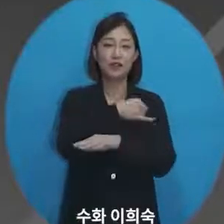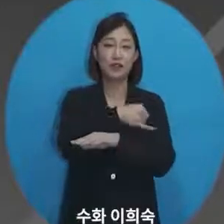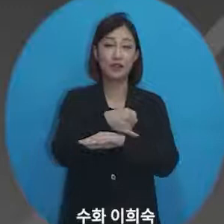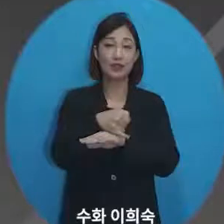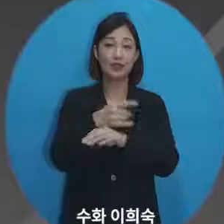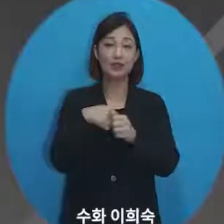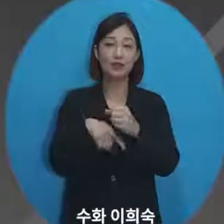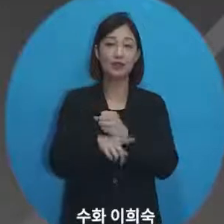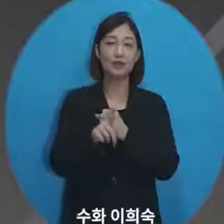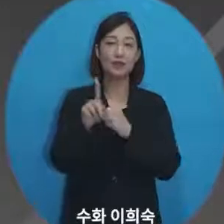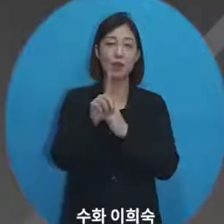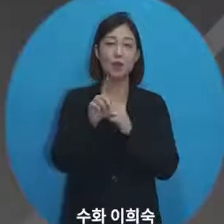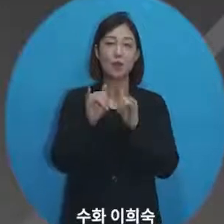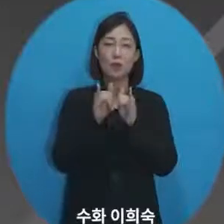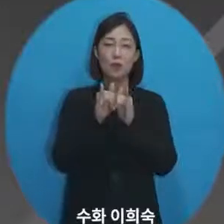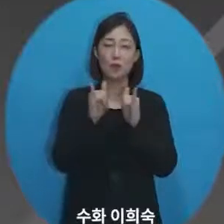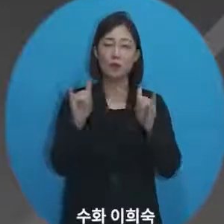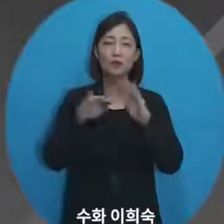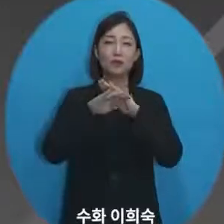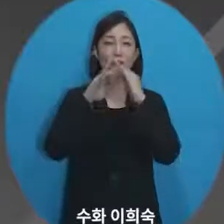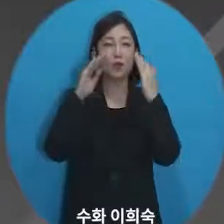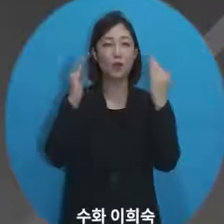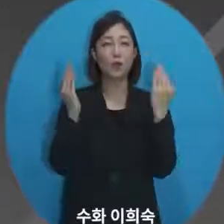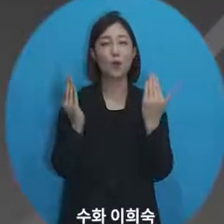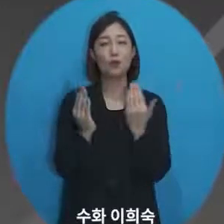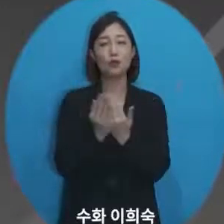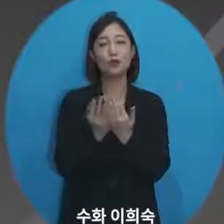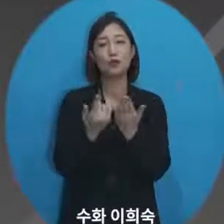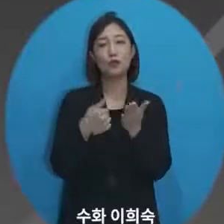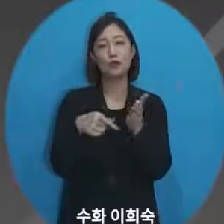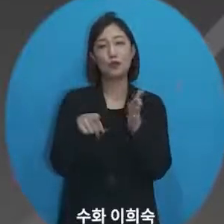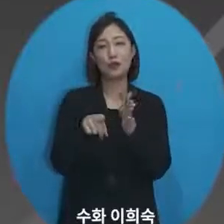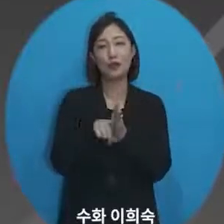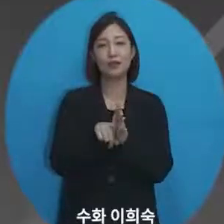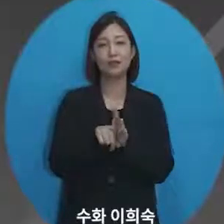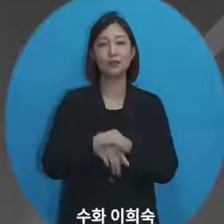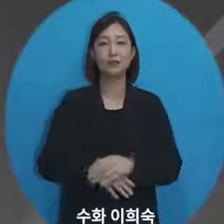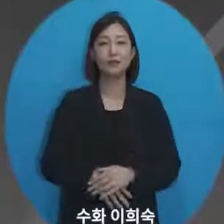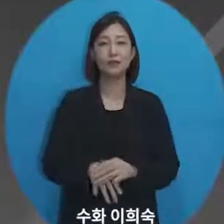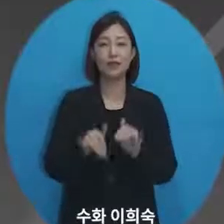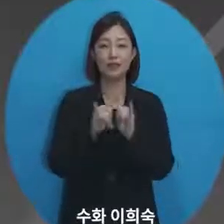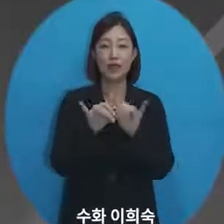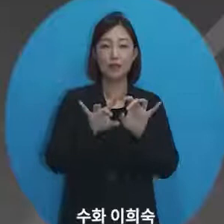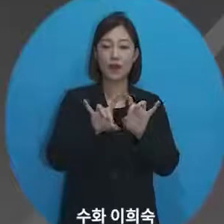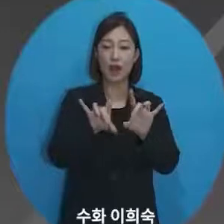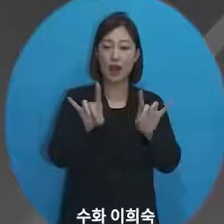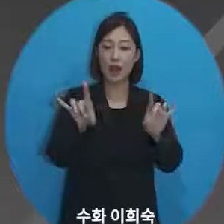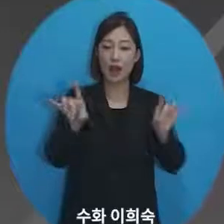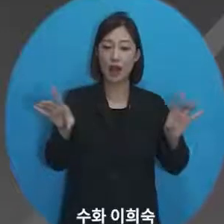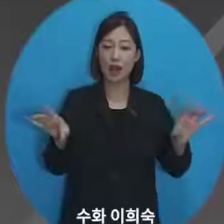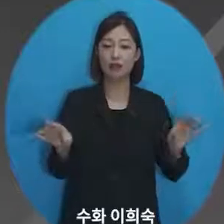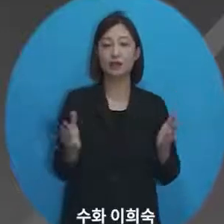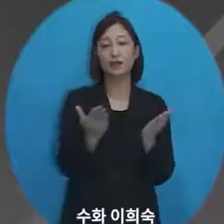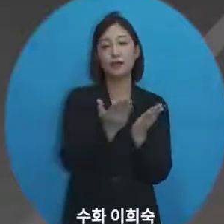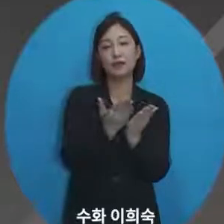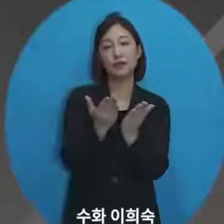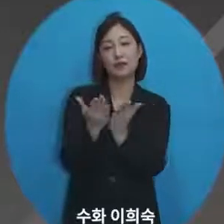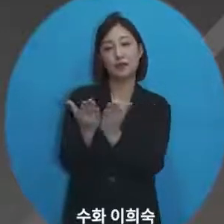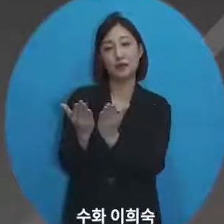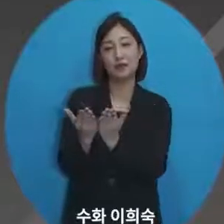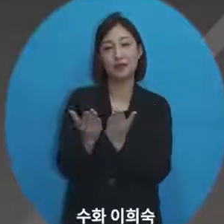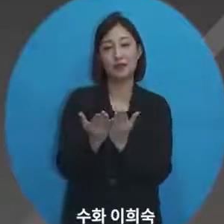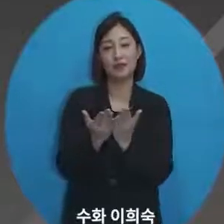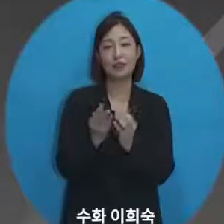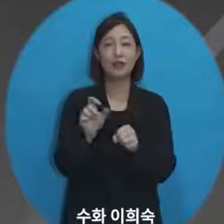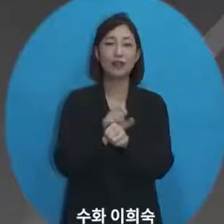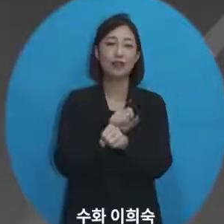게 모든 사람을 위한 디자인이 되기 위해서는 그 한 사람 한 사람을 에 대해서 우리가 잘 알 필요가